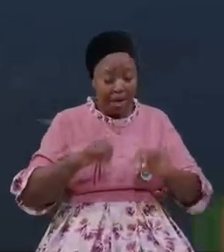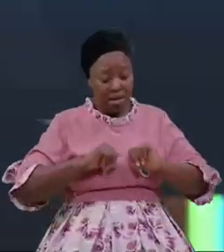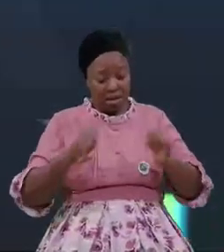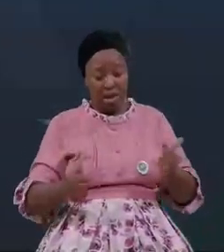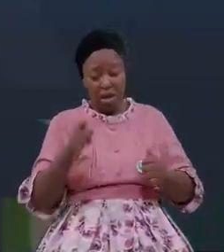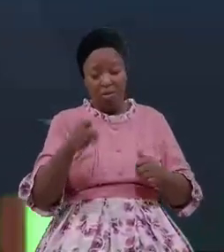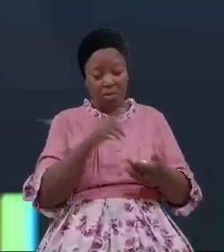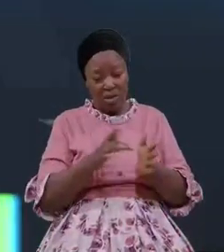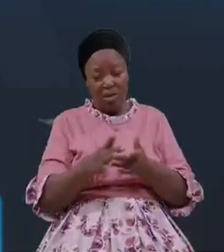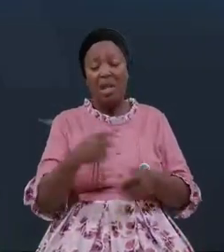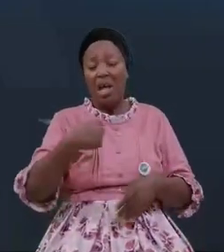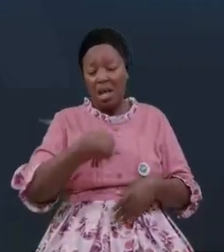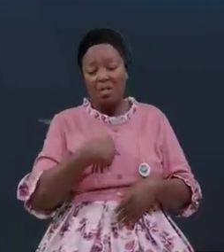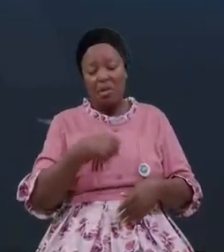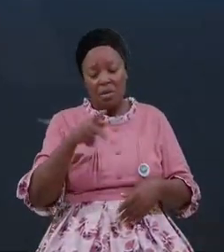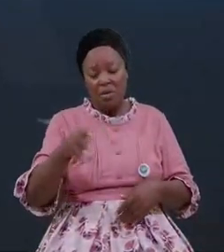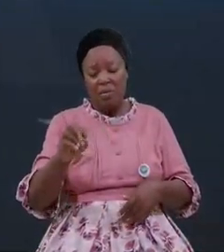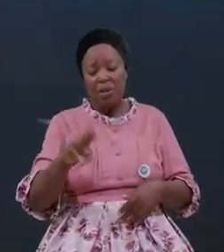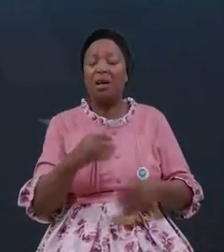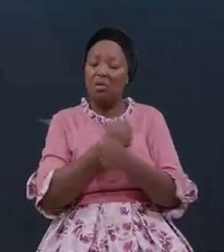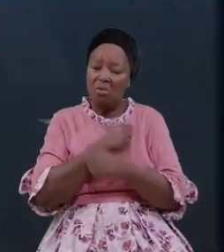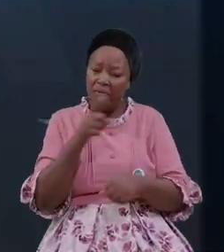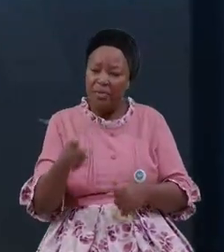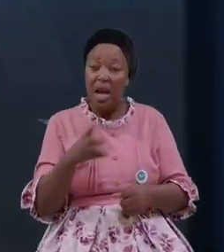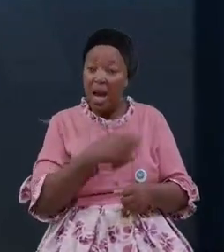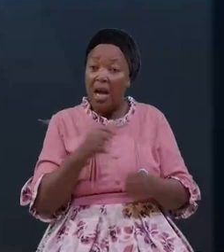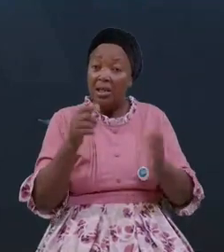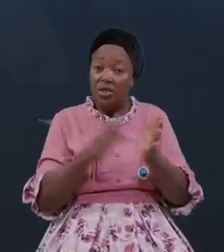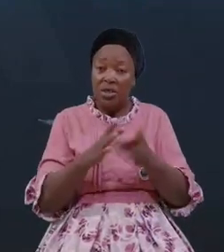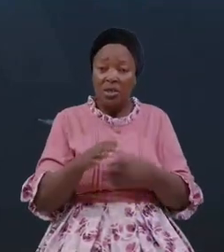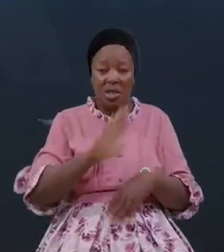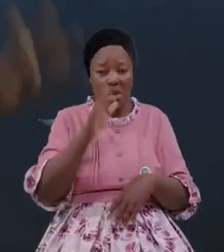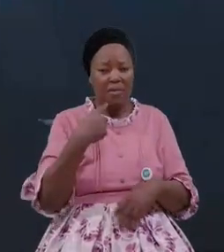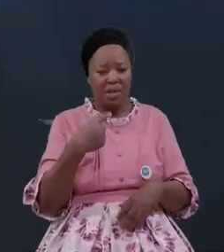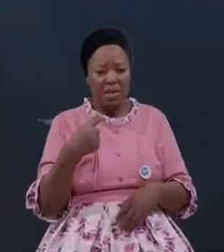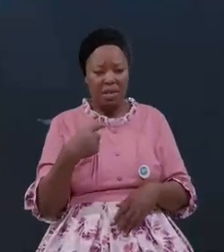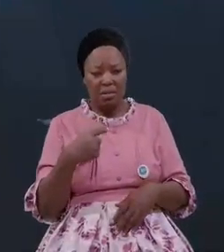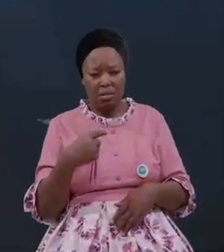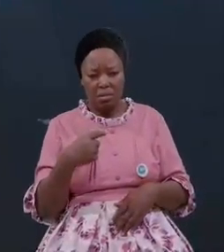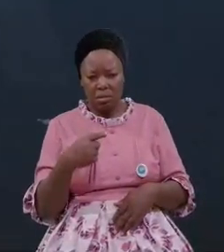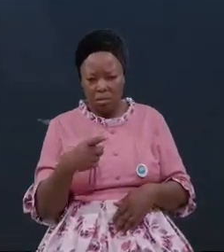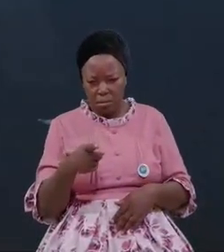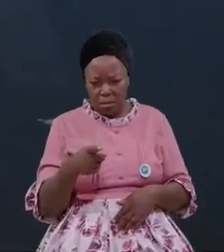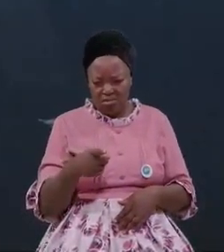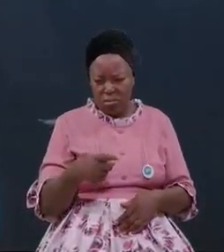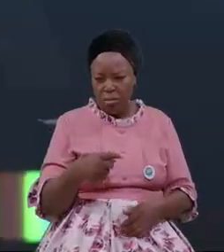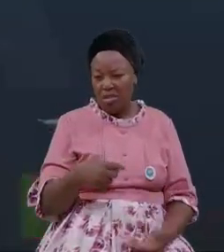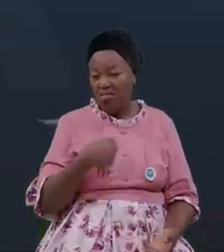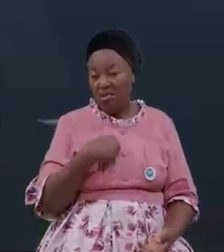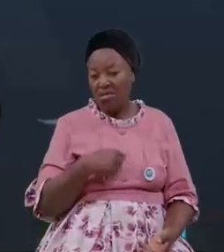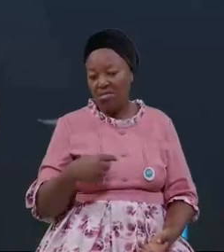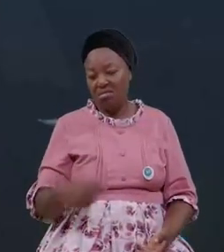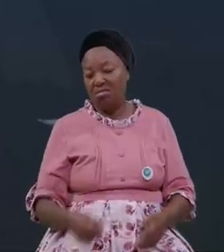le fait de te renier je t'aime Jésus n'a pas dit moi je n'y crois pas ah moi je